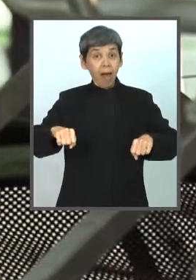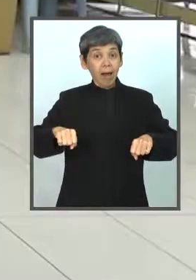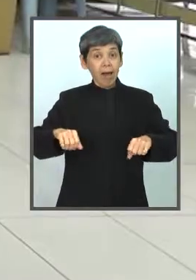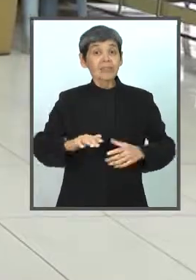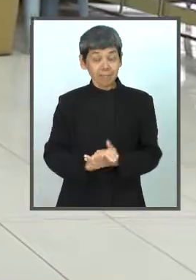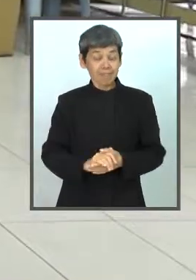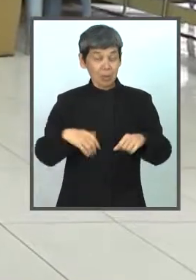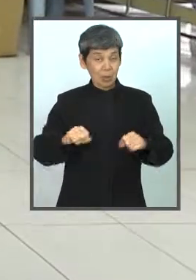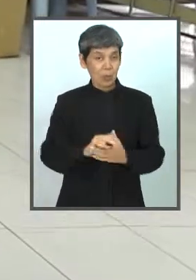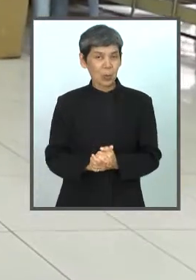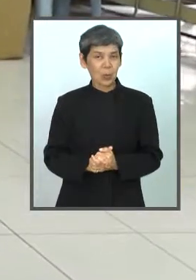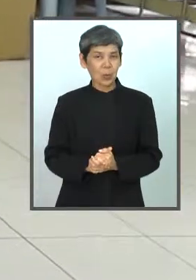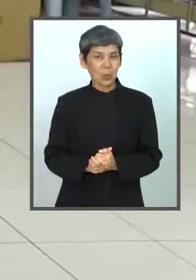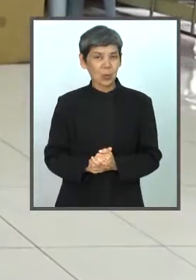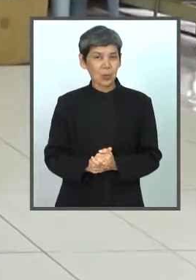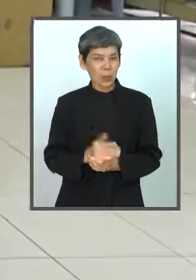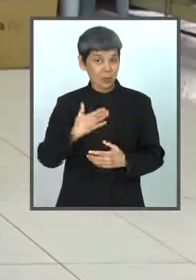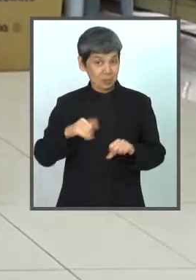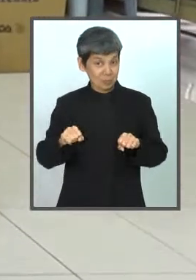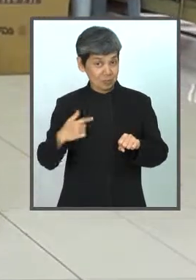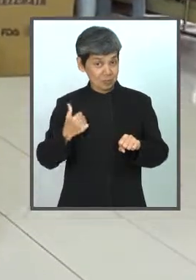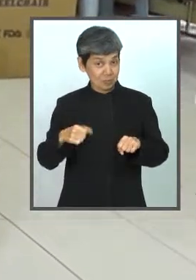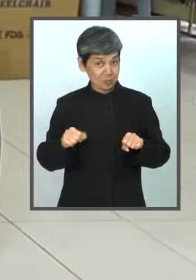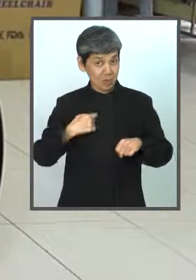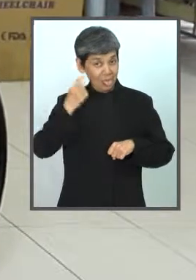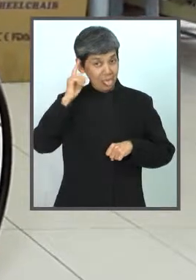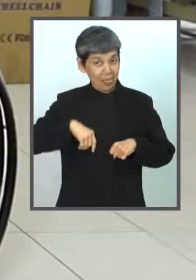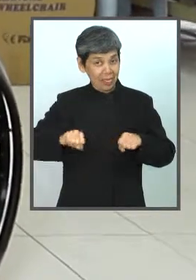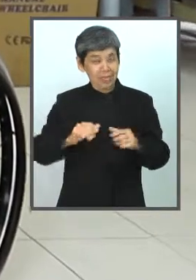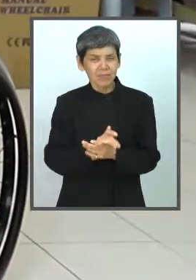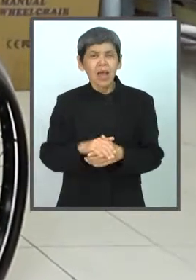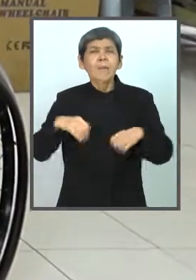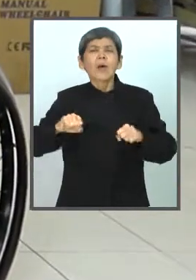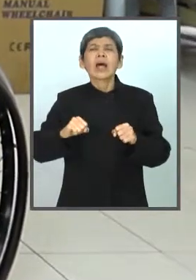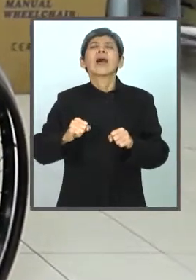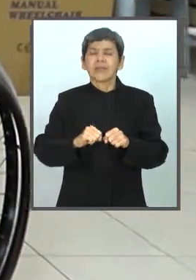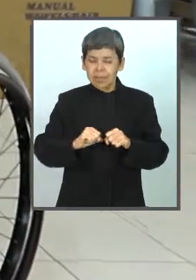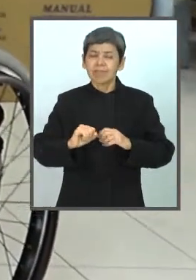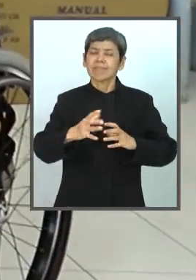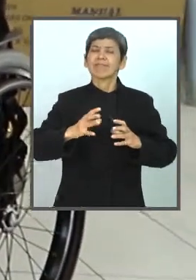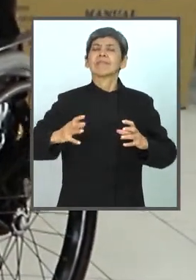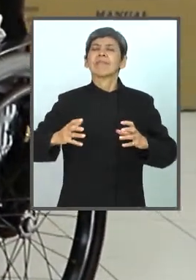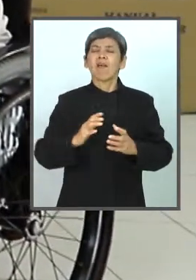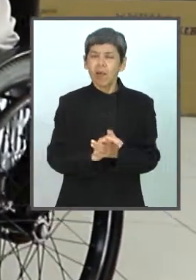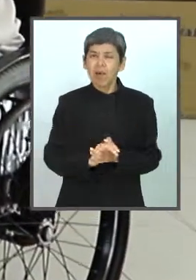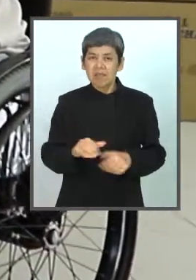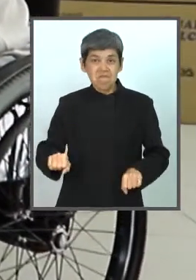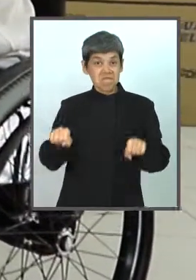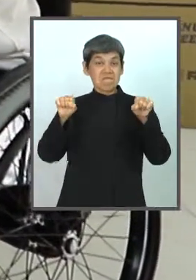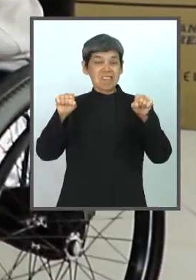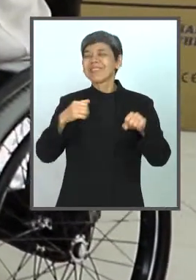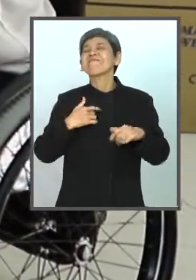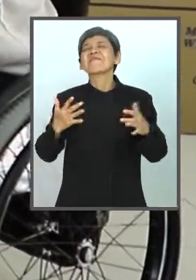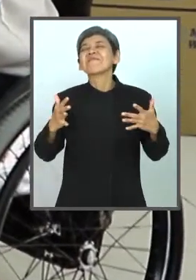ครับ แน่นอนจริงเดี๋ยวผมต้องไปขี่มอเตอร์ไซค์เพราะผมยังขี่มอเตอร์ไซค์ไม่ได้เลย เป็นมอเตอร์ไซค์สามล้อของ ผู้พิการมียกล้อบ้างไหม